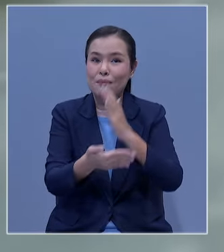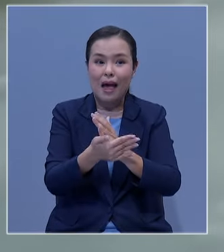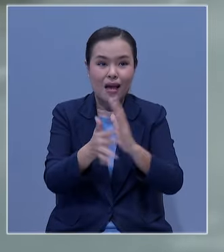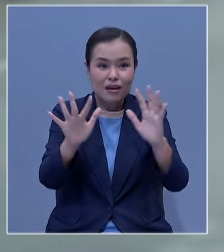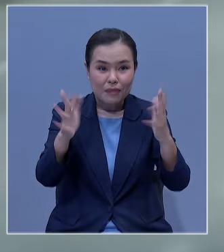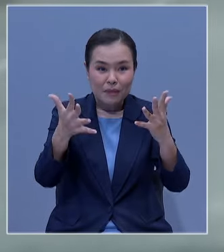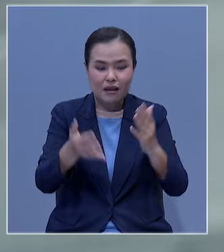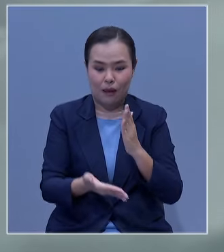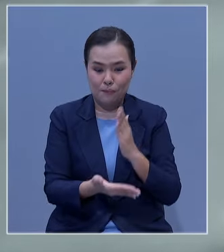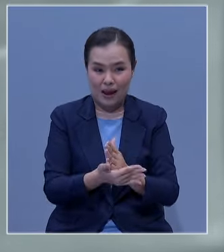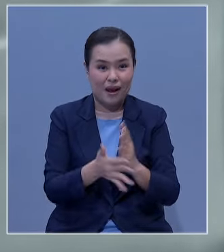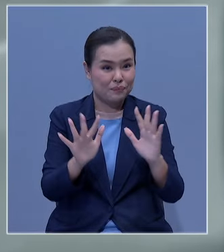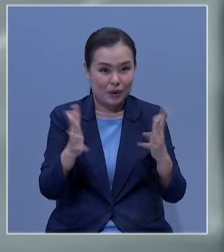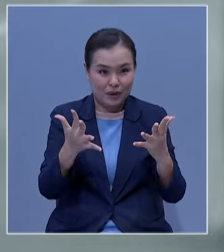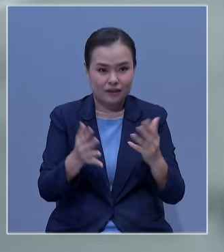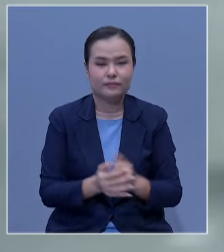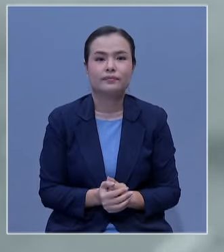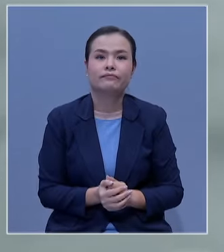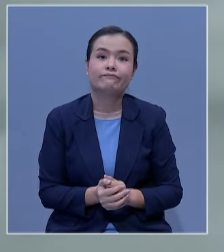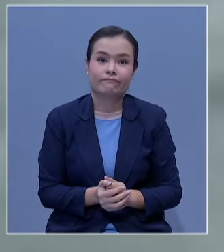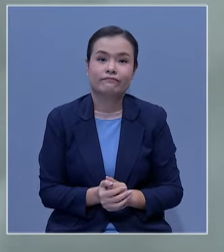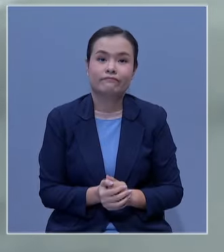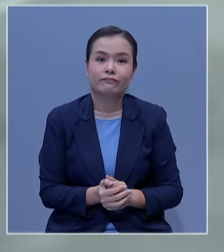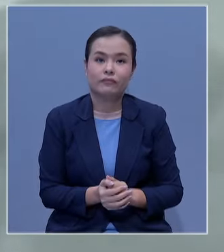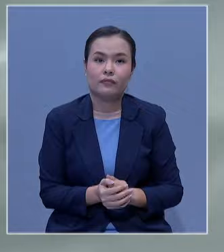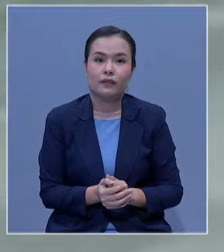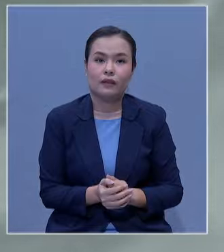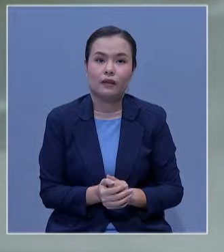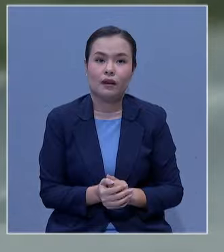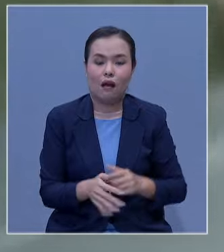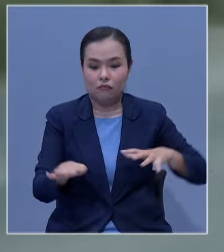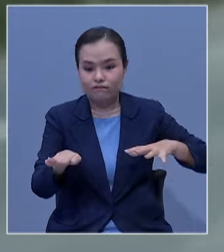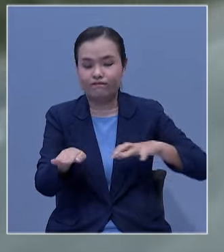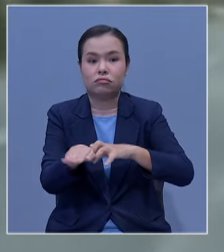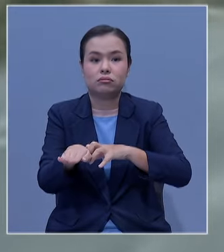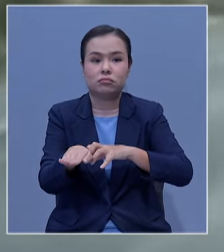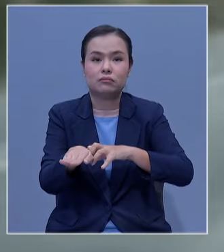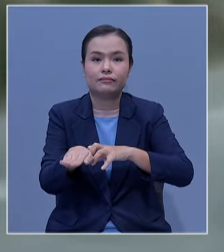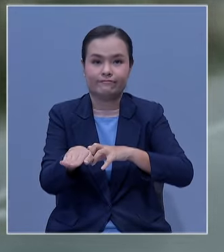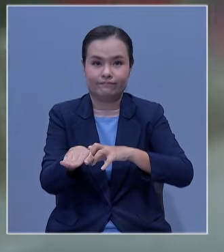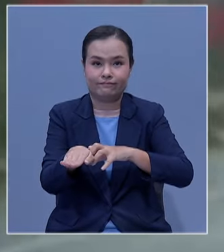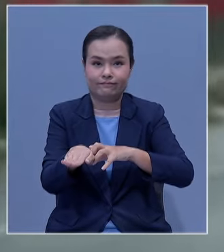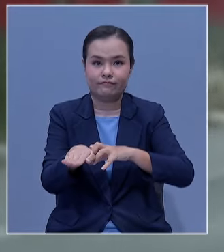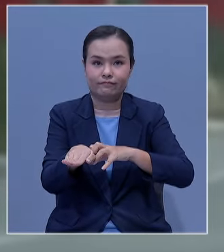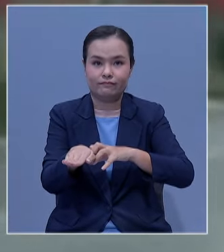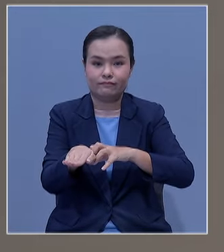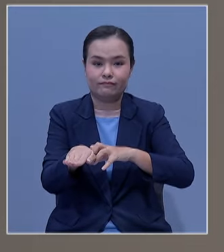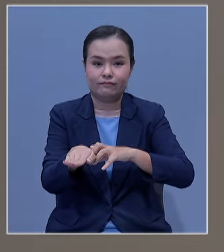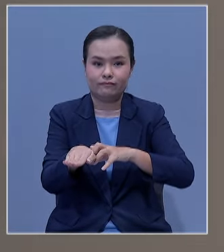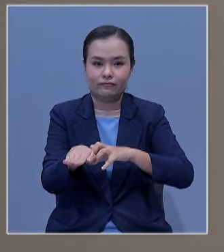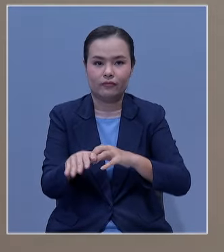ไม่มีร่องรอยว่าจะเหยียบเบรกเลยเนี่ยครับสุดท้ายก็ไปพุ่งชนรถเก๋งคันหน้าจนพังเสียหายนะครับหลังจากนั้นคุณสม